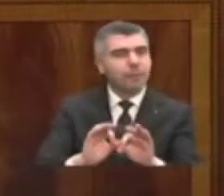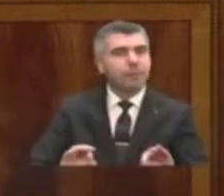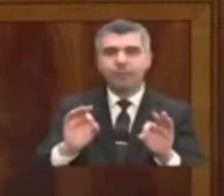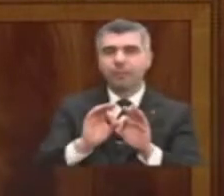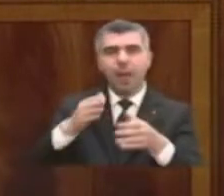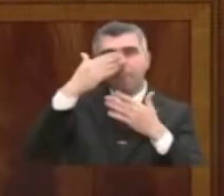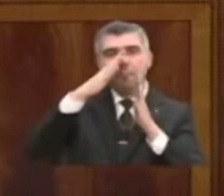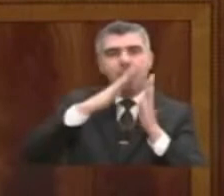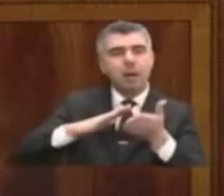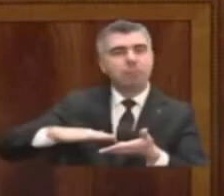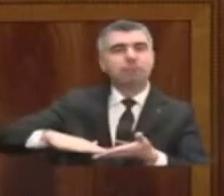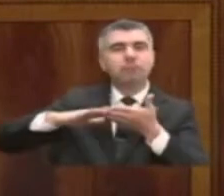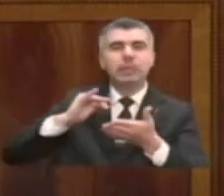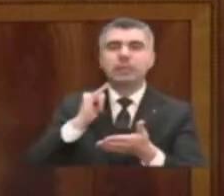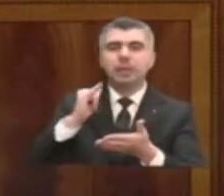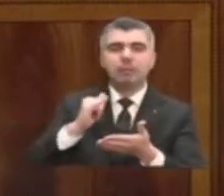المغربيه